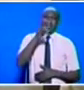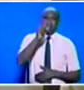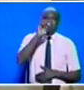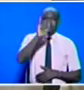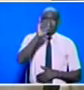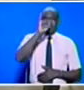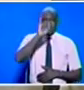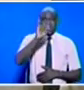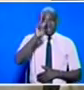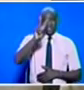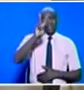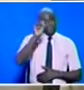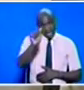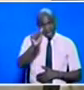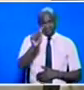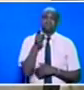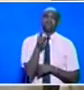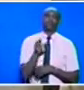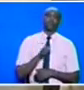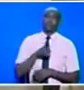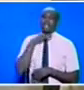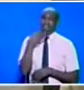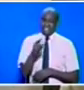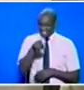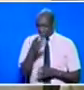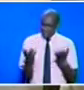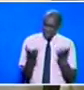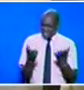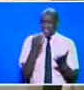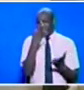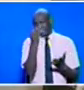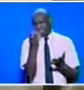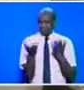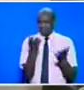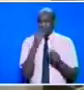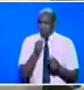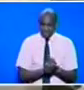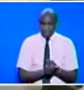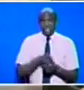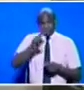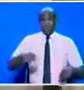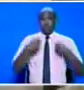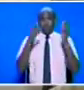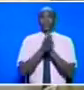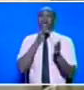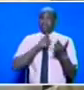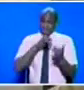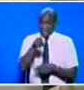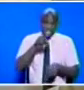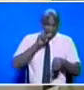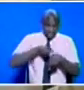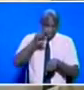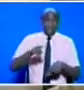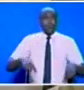Ndaka, ako na umri kama ya miaka 37. Walikosana na bwana yake wakati walikuwa